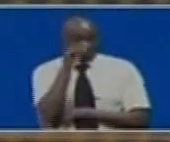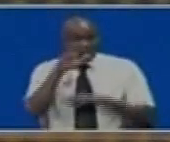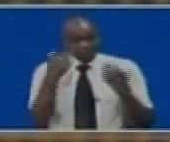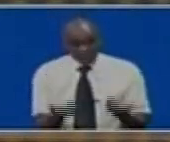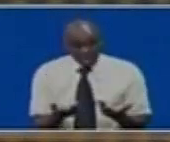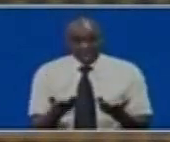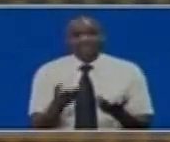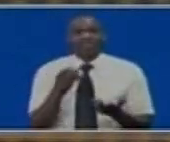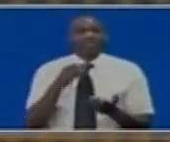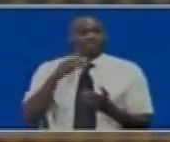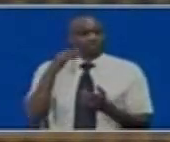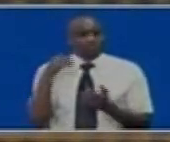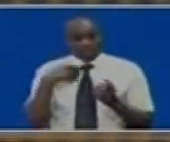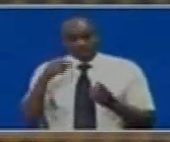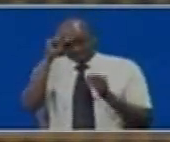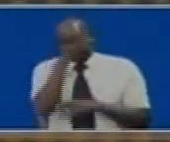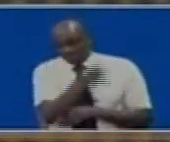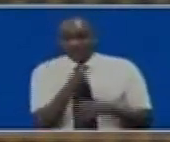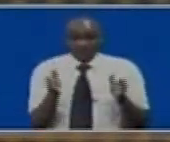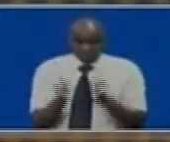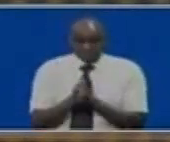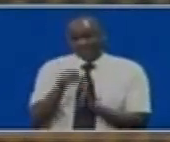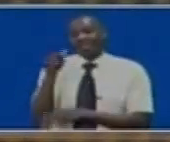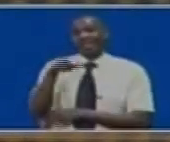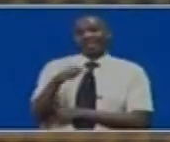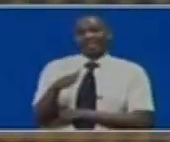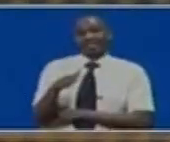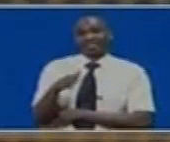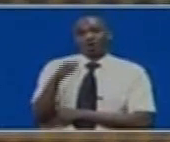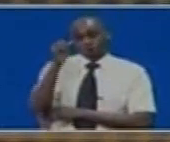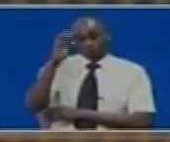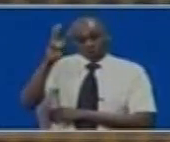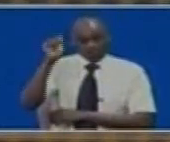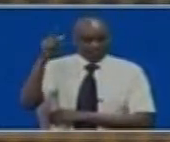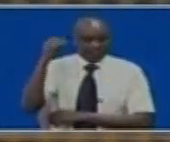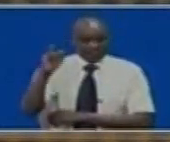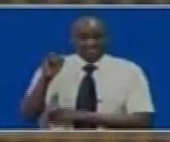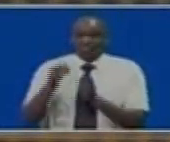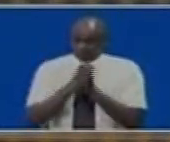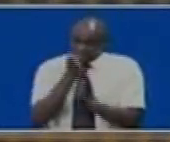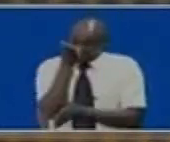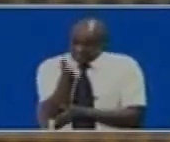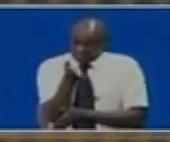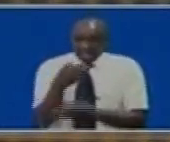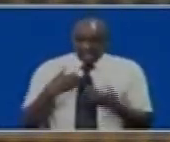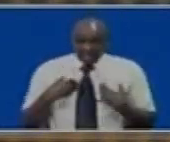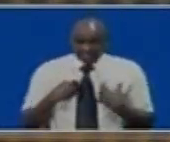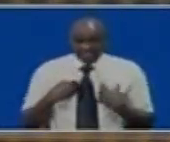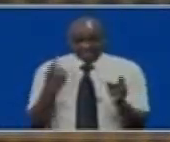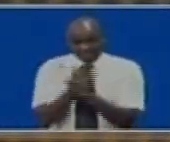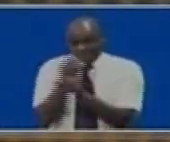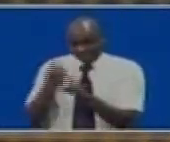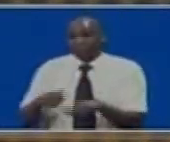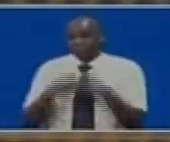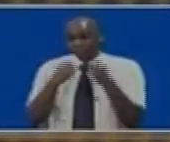wa gavana Ali Hassan Joho na mpinzani wake wa wadhifa huo Hezron Awiti. Jeff Kiruya anaogelea katika bahari ya fujo za